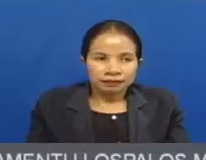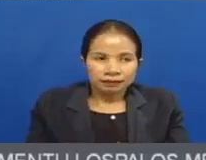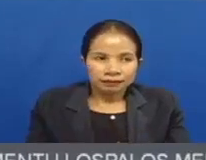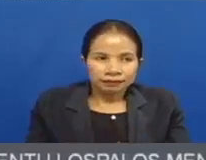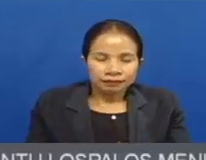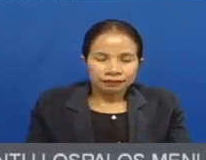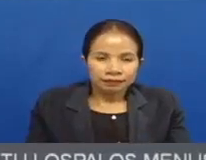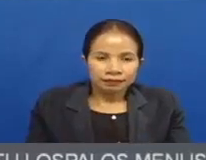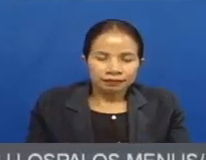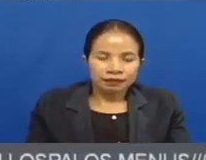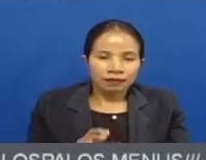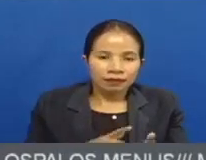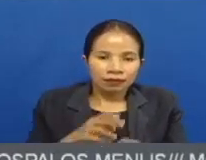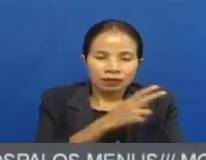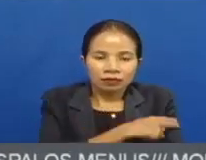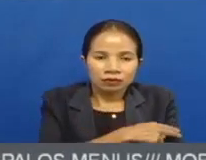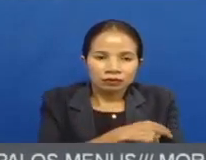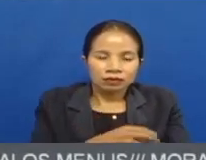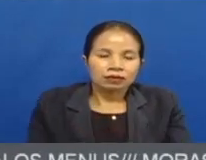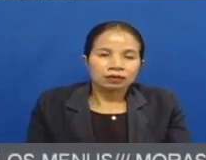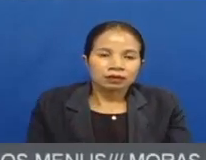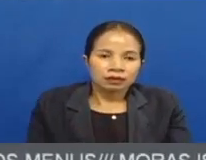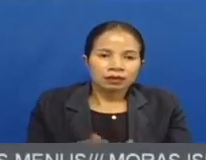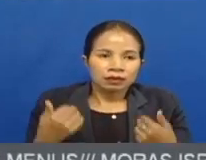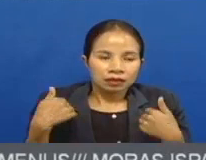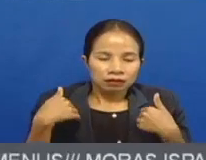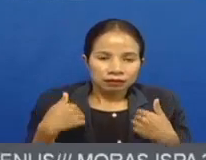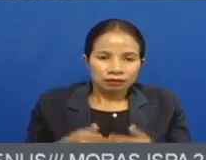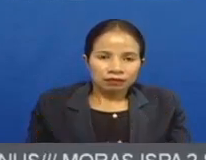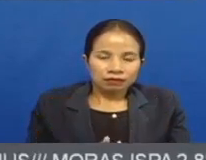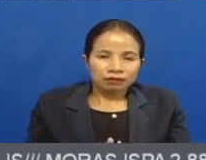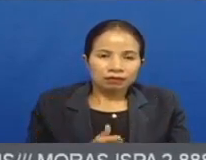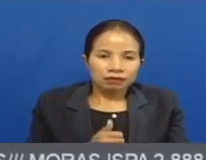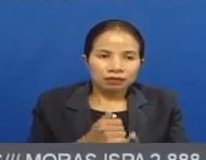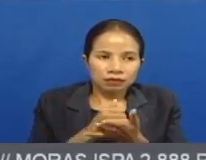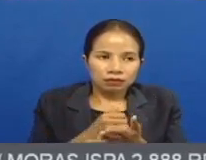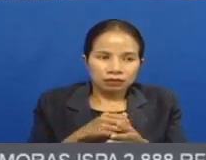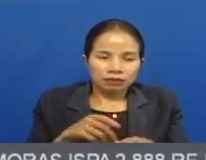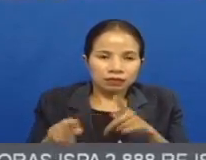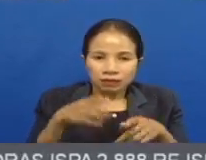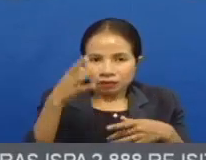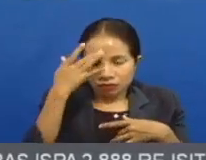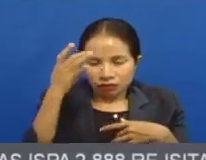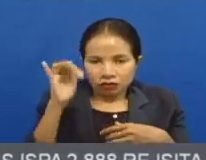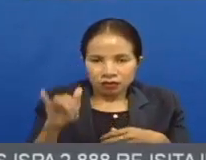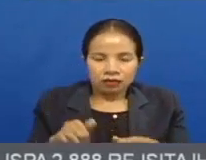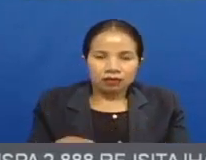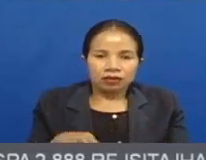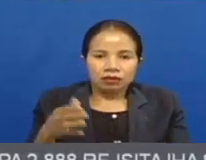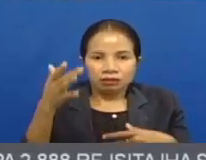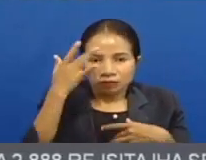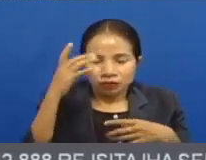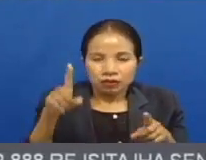men. Stok ai moru ia sentru saude wasilu se suficiente la. Hodi halut atendimentu paciente sira. Nebe afeta